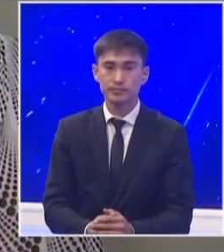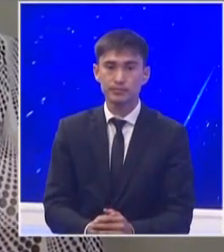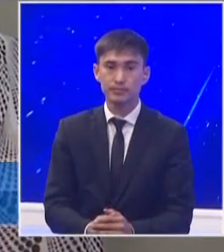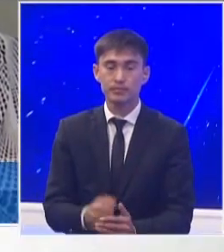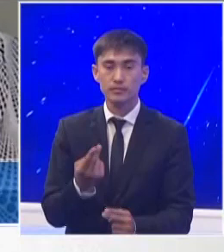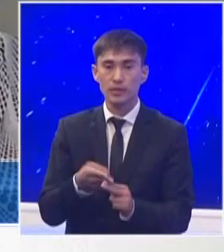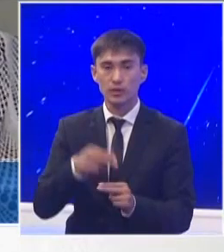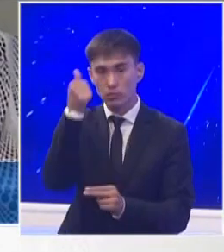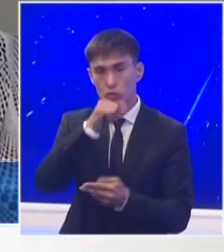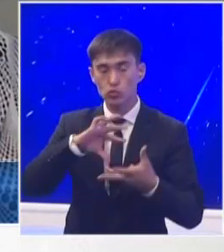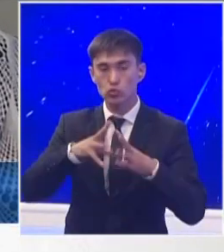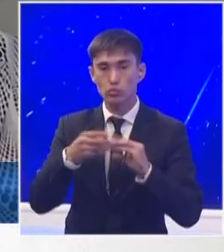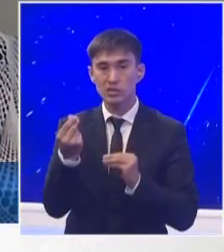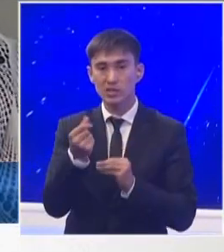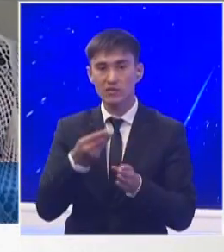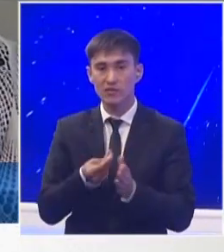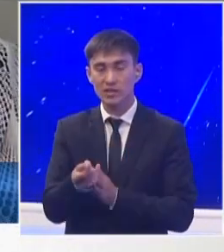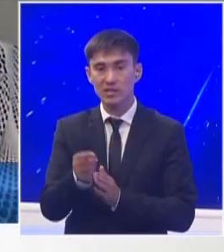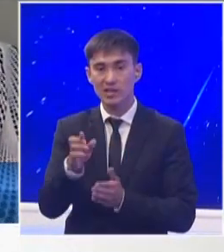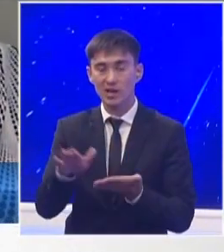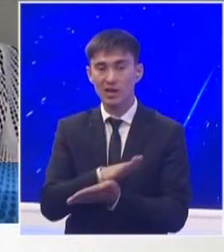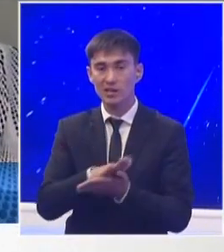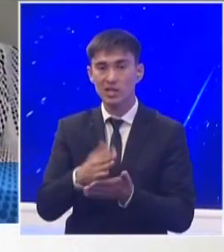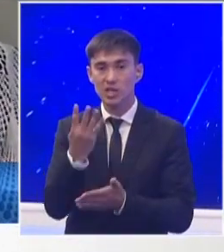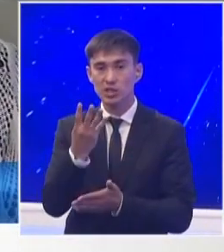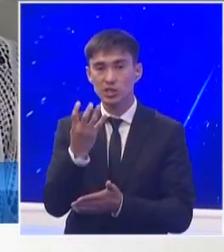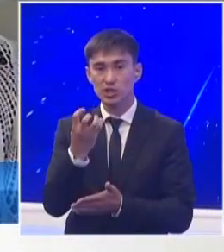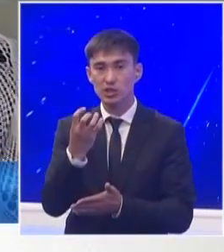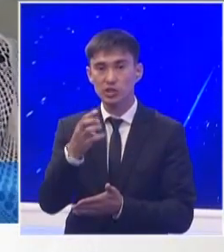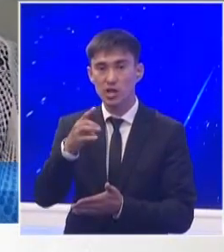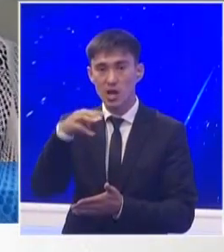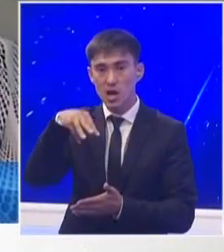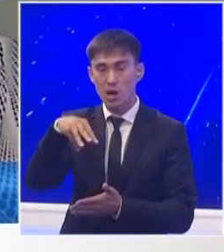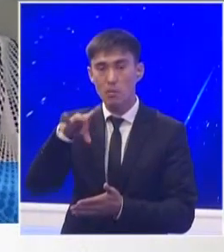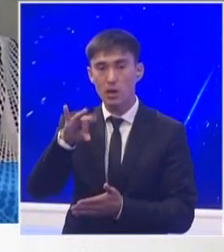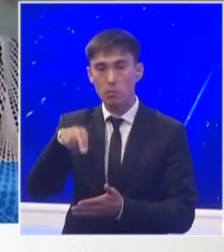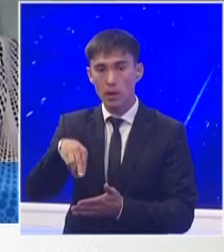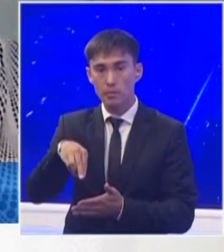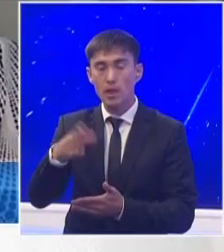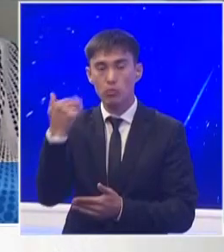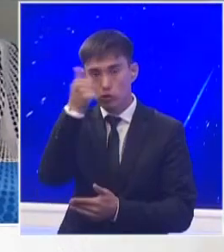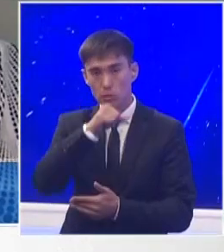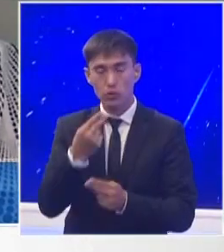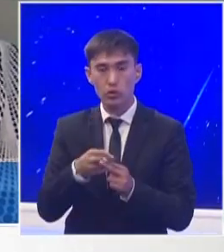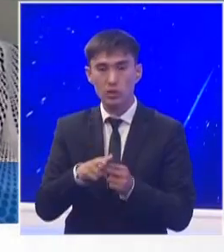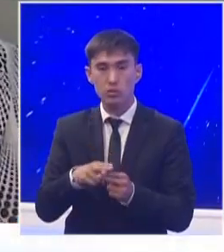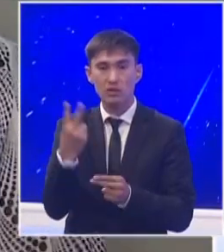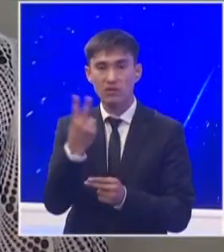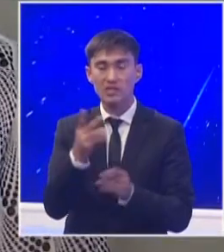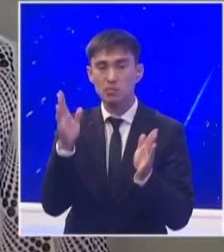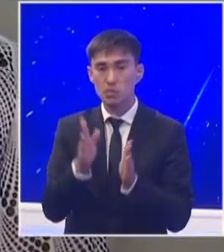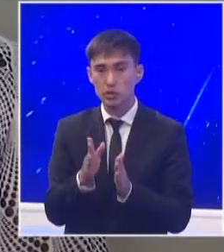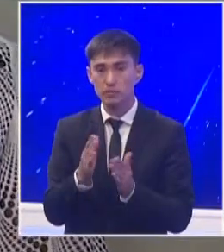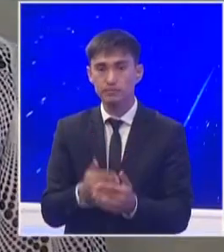В этом году сумма средств, выделенных на гранты, составила 400 месячных расчетных показателей. В прошлом году эта цифра была в 2 раза